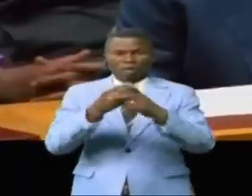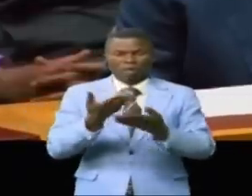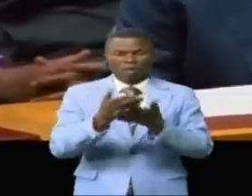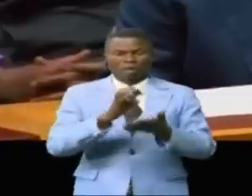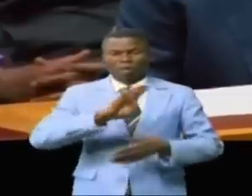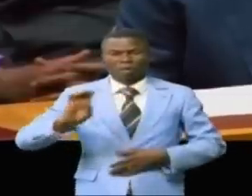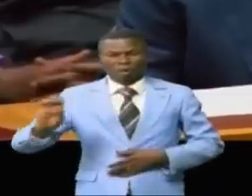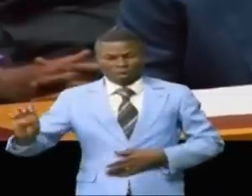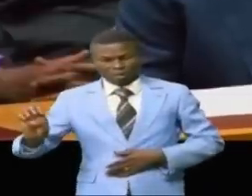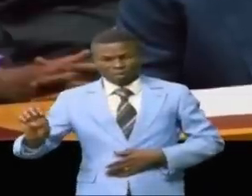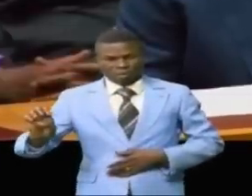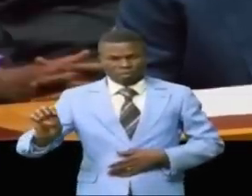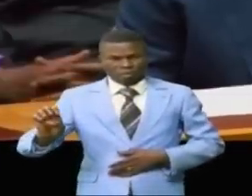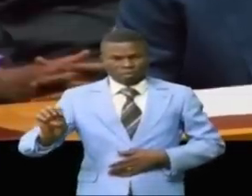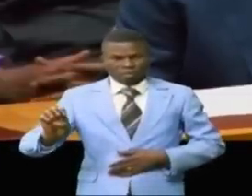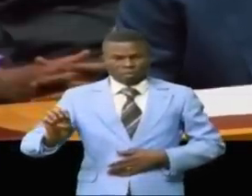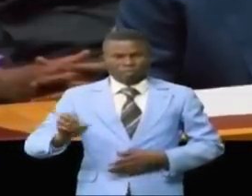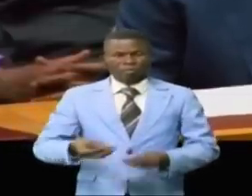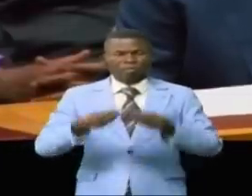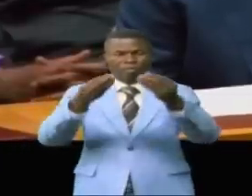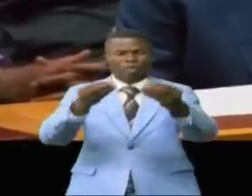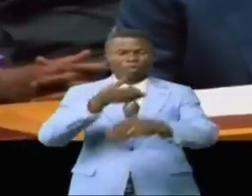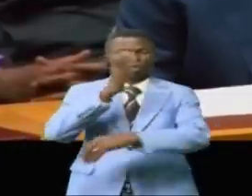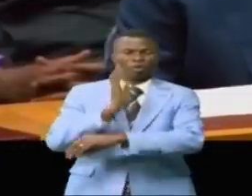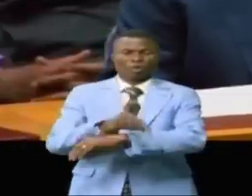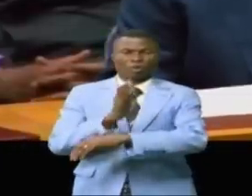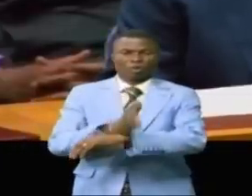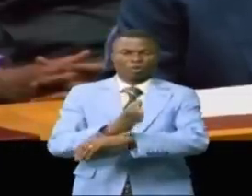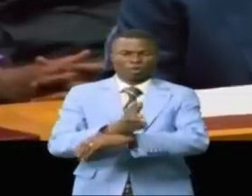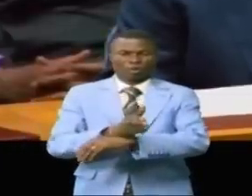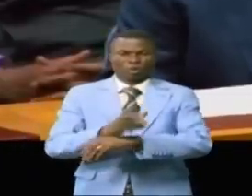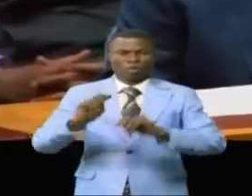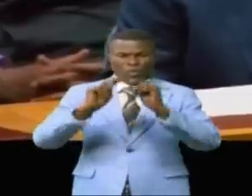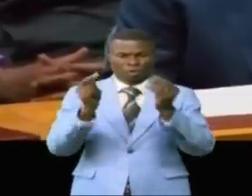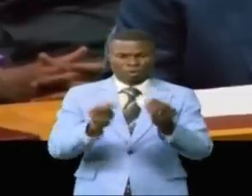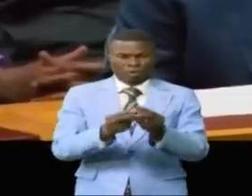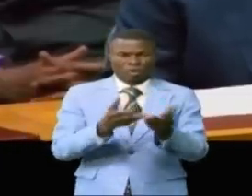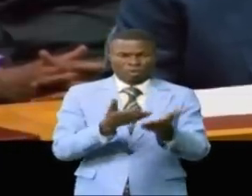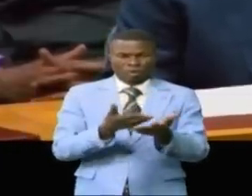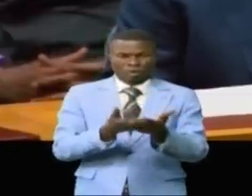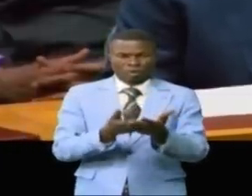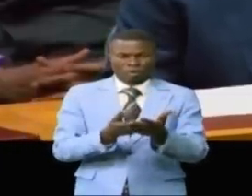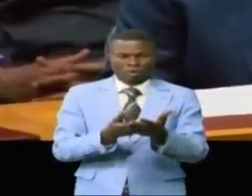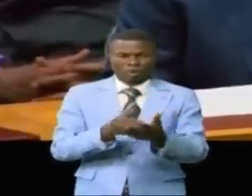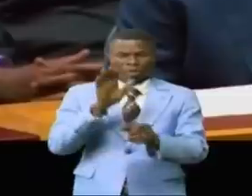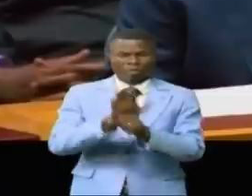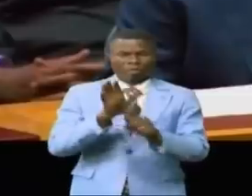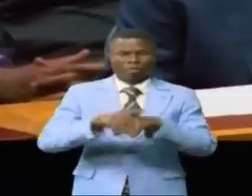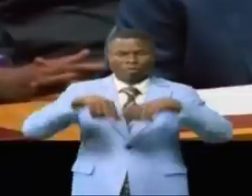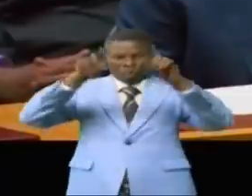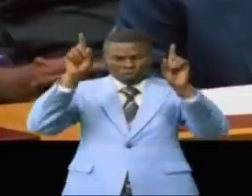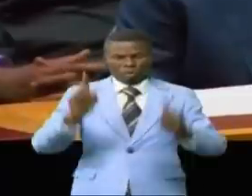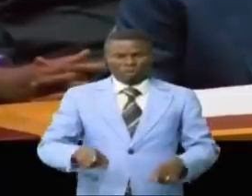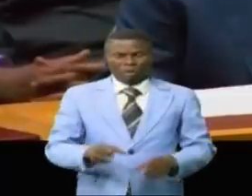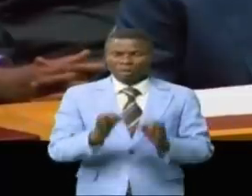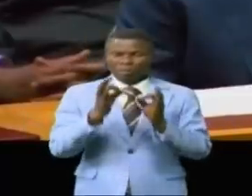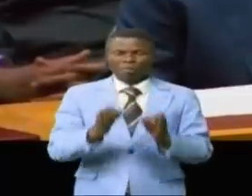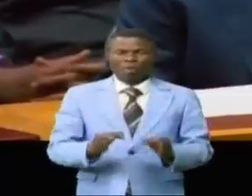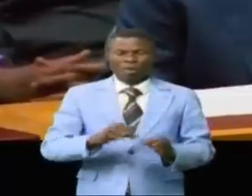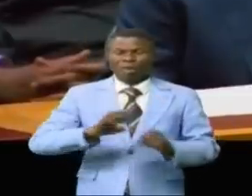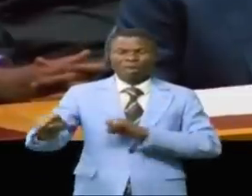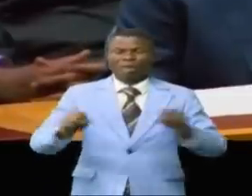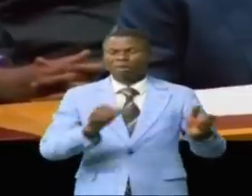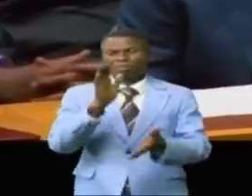RDC, dûment déposés au Conseil, moisissent dans ses tiroirs depuis plusieurs années sans être